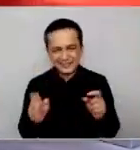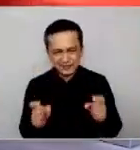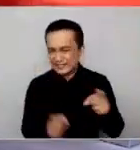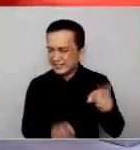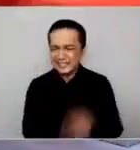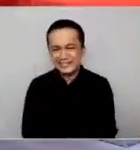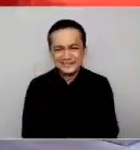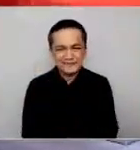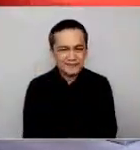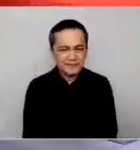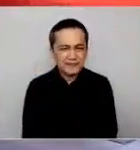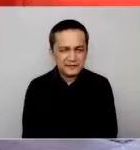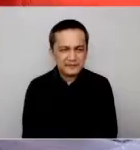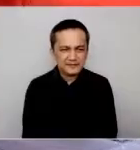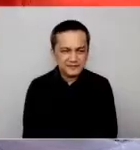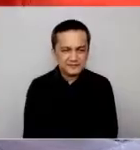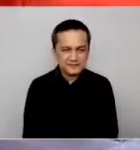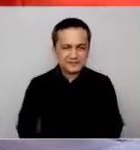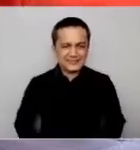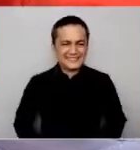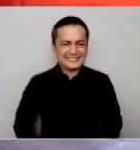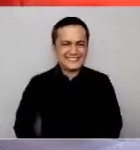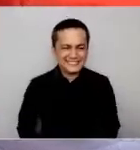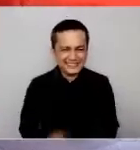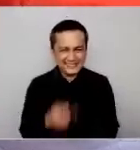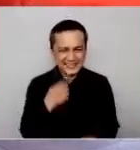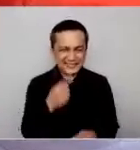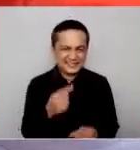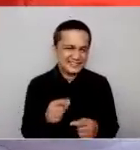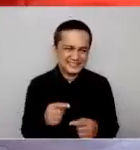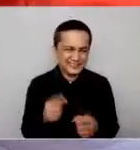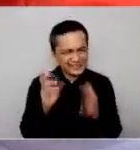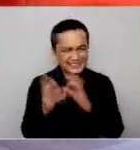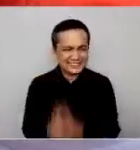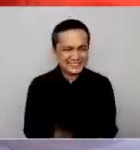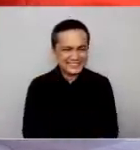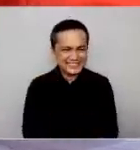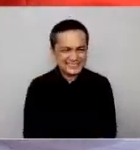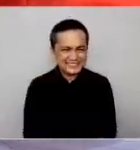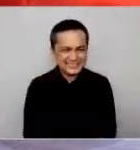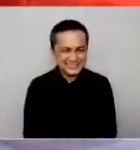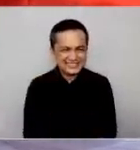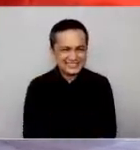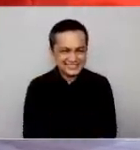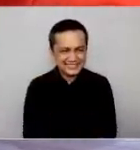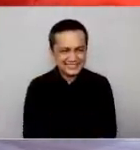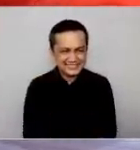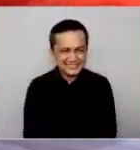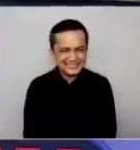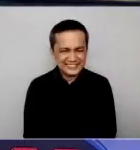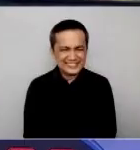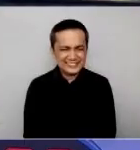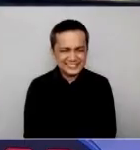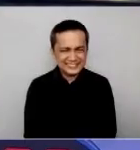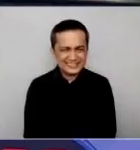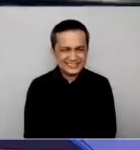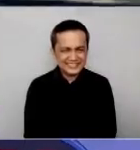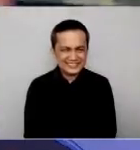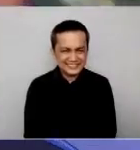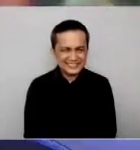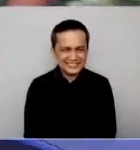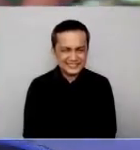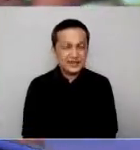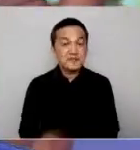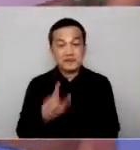proud siya. Hindi pa ako nag-stop. Hindi, okay lang. Bigyan ka namin. Okay lang po yan. First round pa lang naman po yan. Galing. Mamaya po